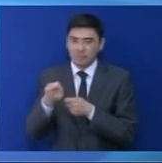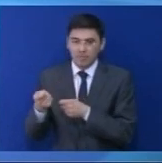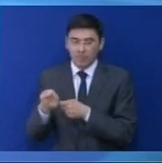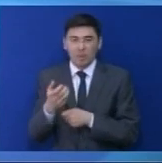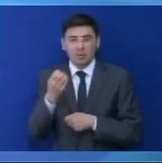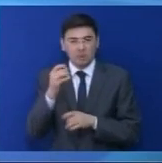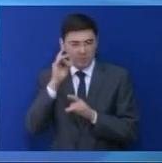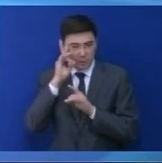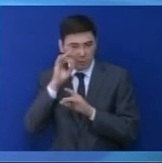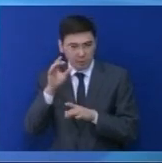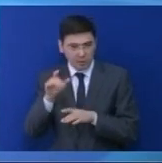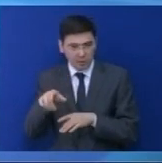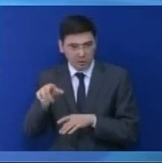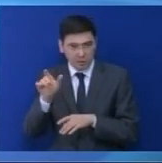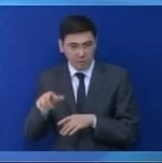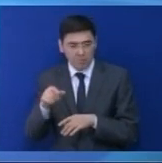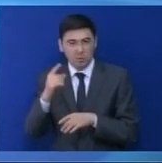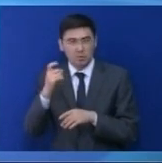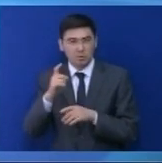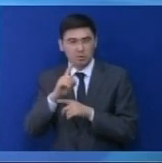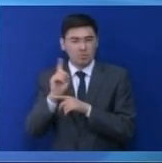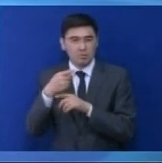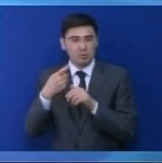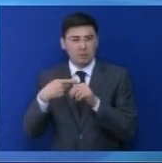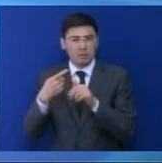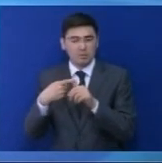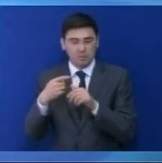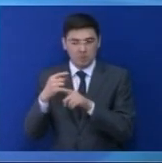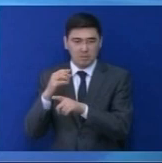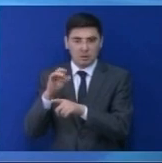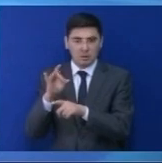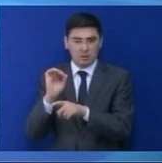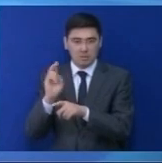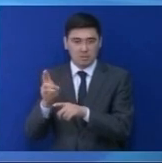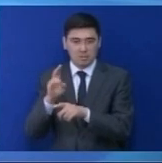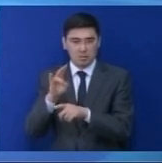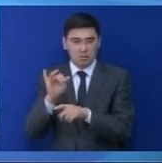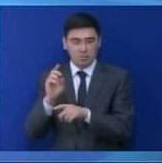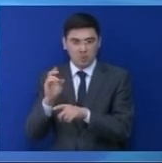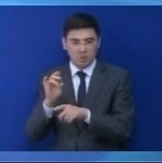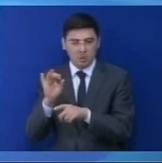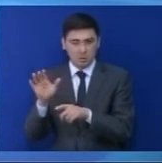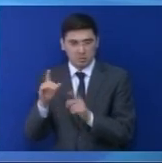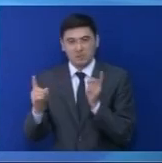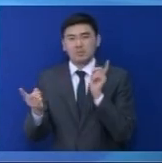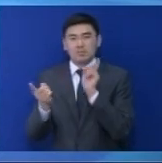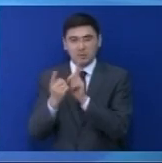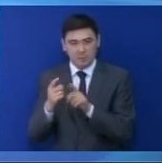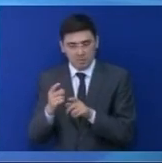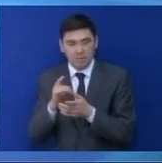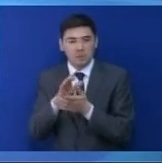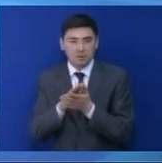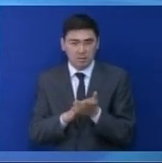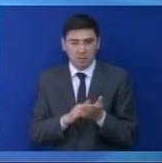из победителей национального проекта «100 новых лиц Казахстана» Сериком Нуркеновым. Также состоялся прием молодых семей в общественном